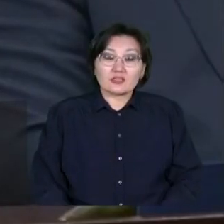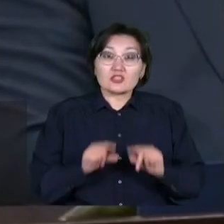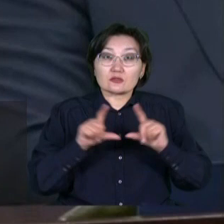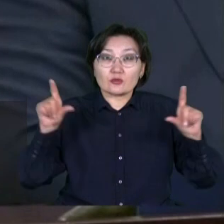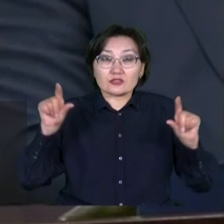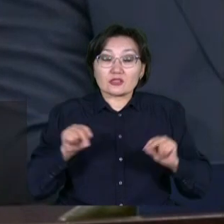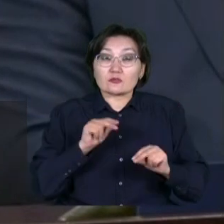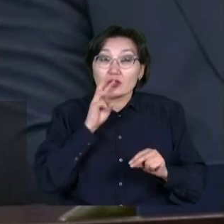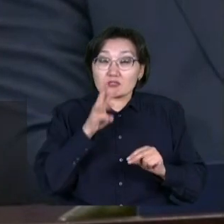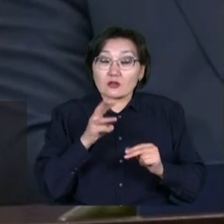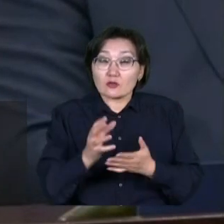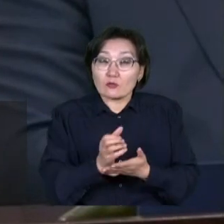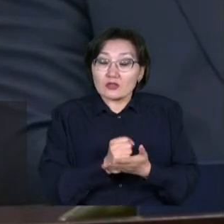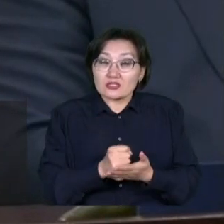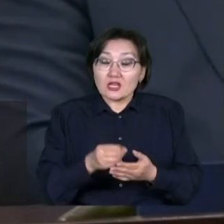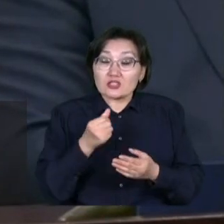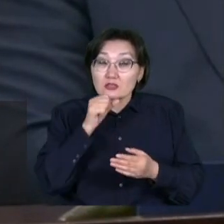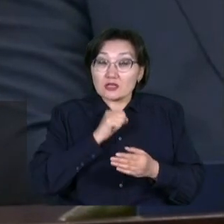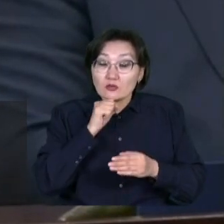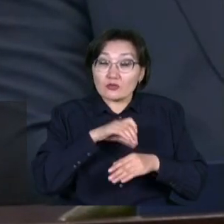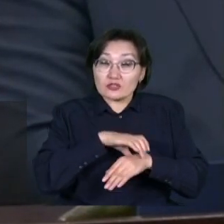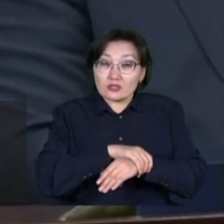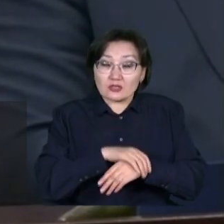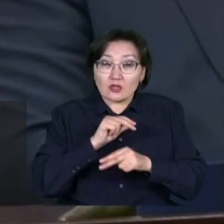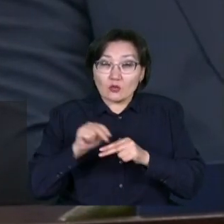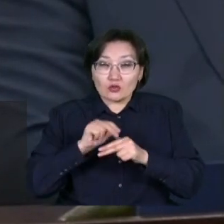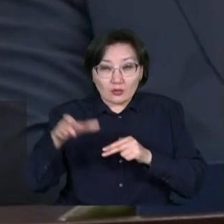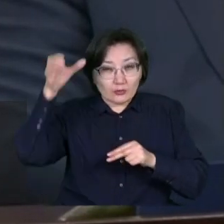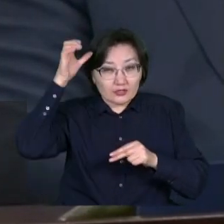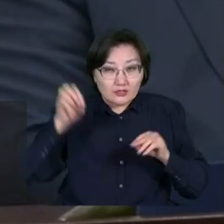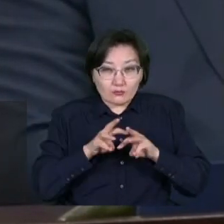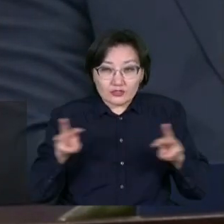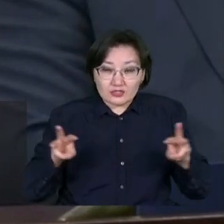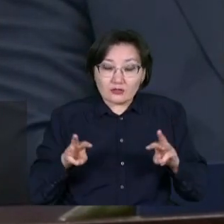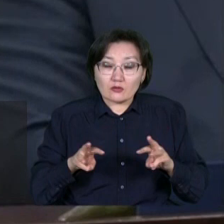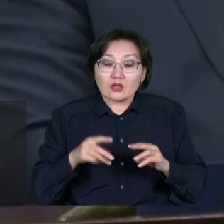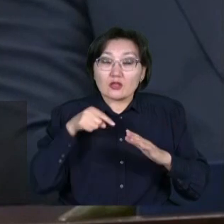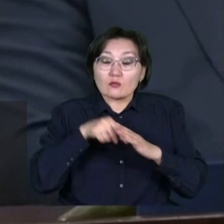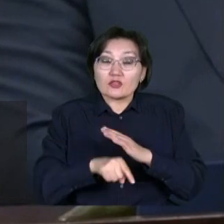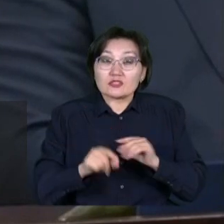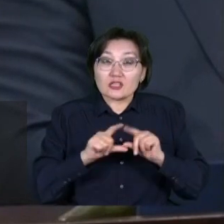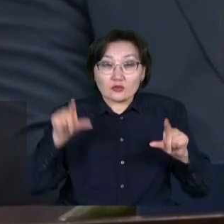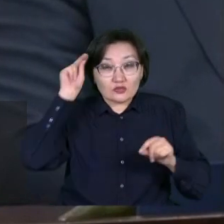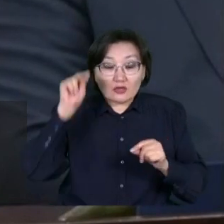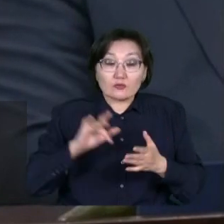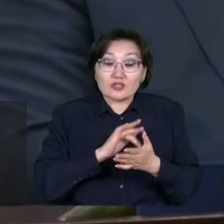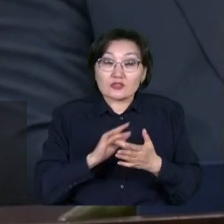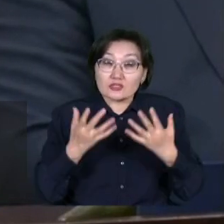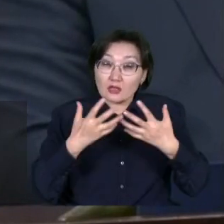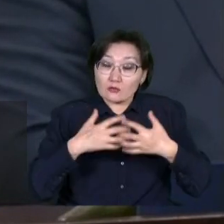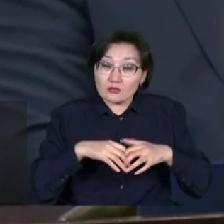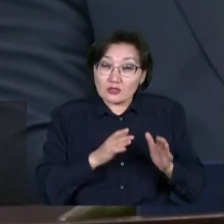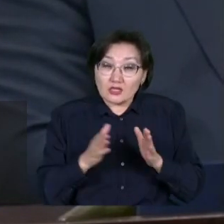Мектептердегі еңбекақы қорынан ақша ұрлау фактілері оқу-ағарту министрлігінің базаларымен, мектептің бухгалтерлік есеп жүйелерімен,